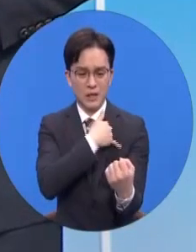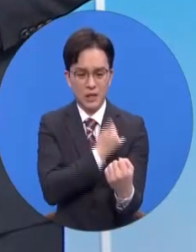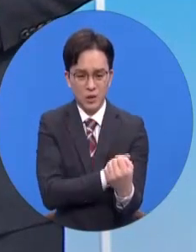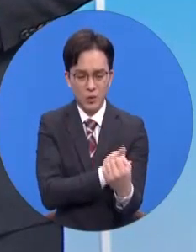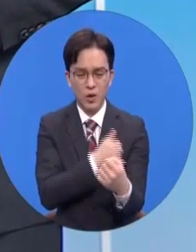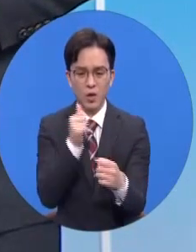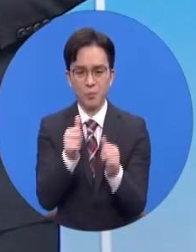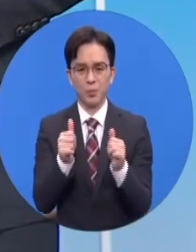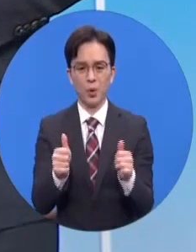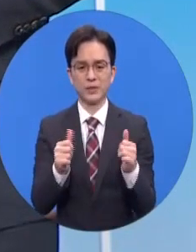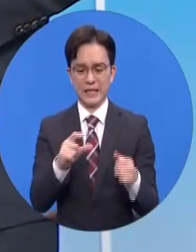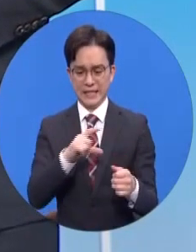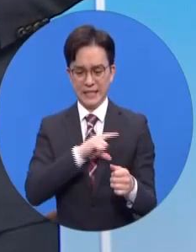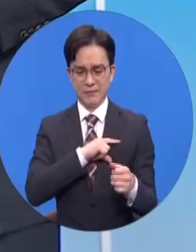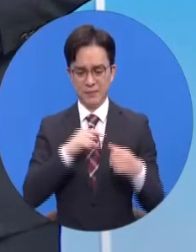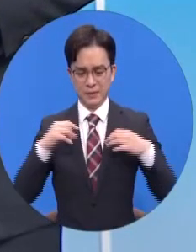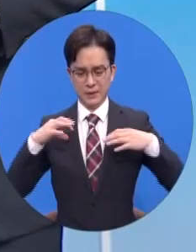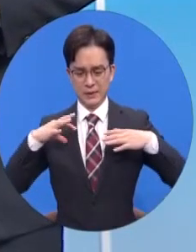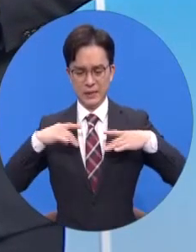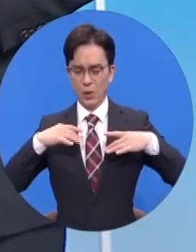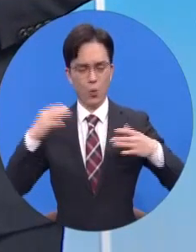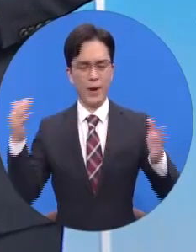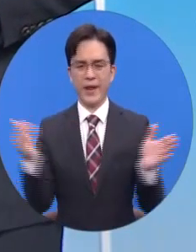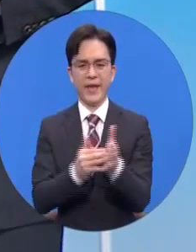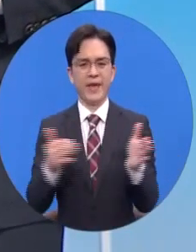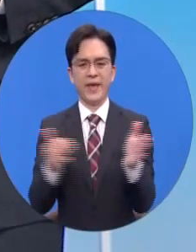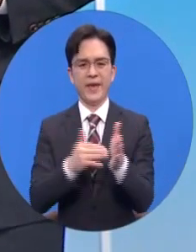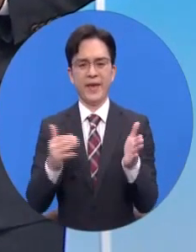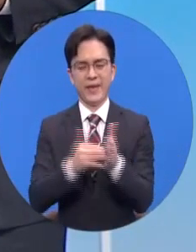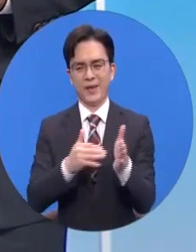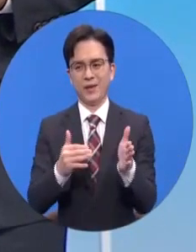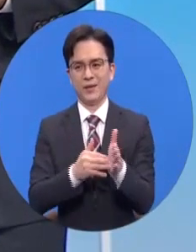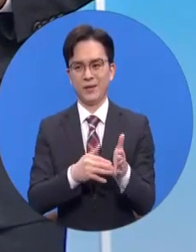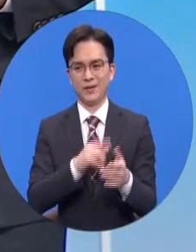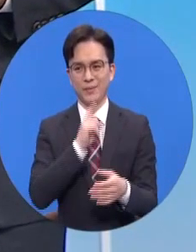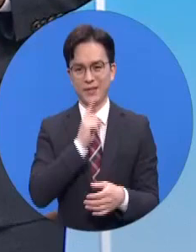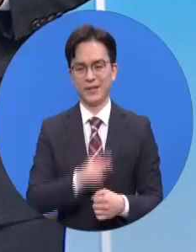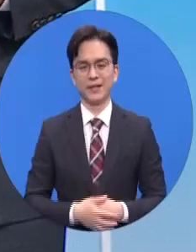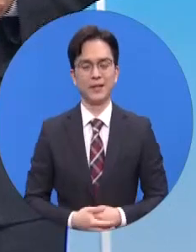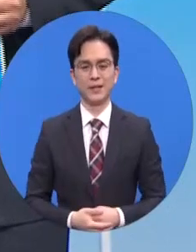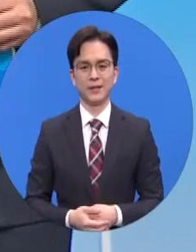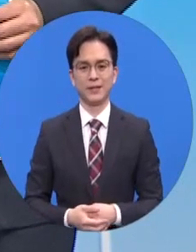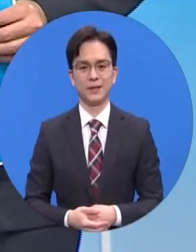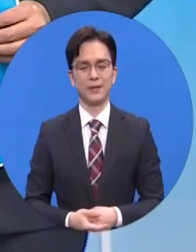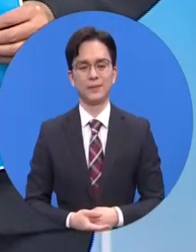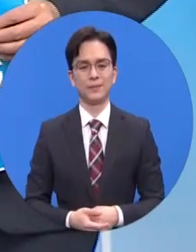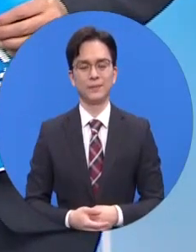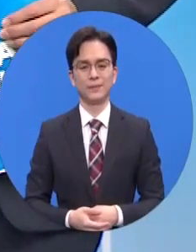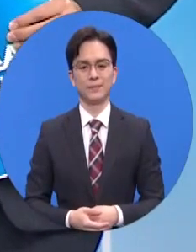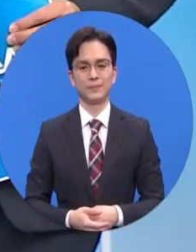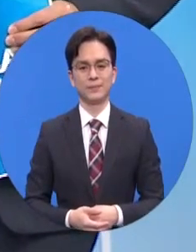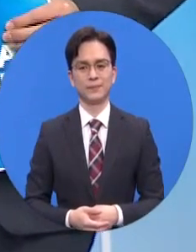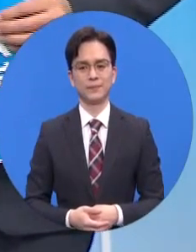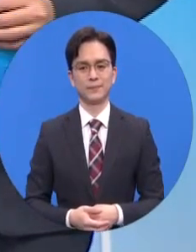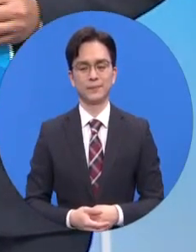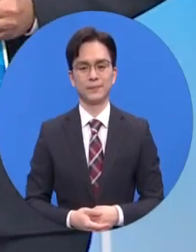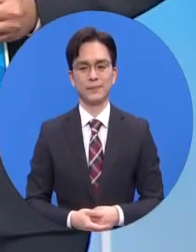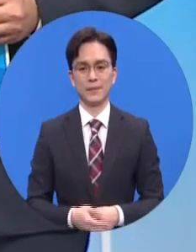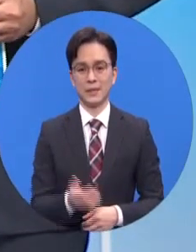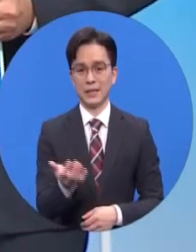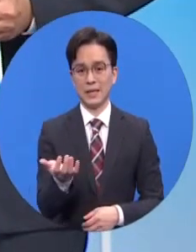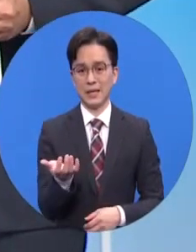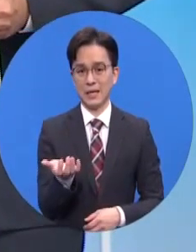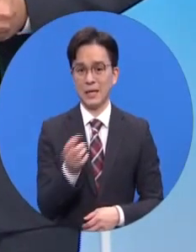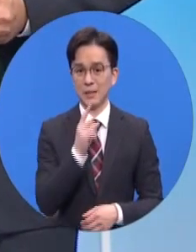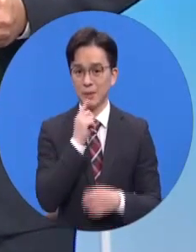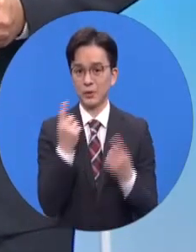변호사 타이틀은 이제 그만 내려 놓아야 할 것 같다 라면서 비판을 했습니다 자 일각에서는 아까 잠깐 언급했던